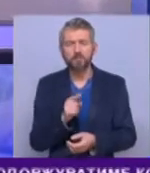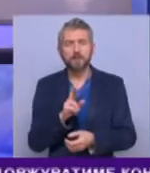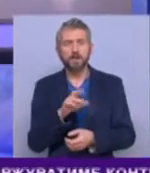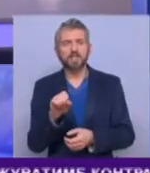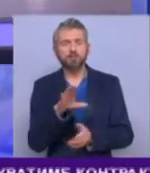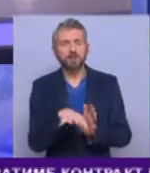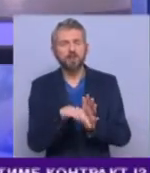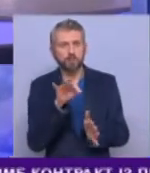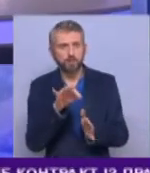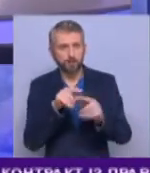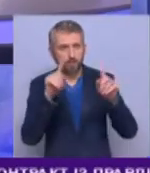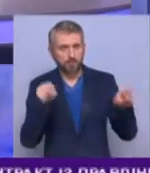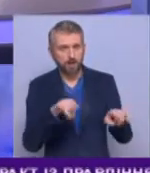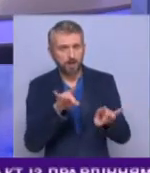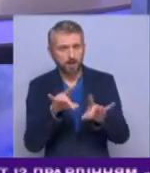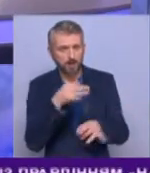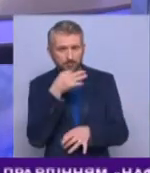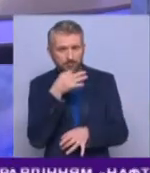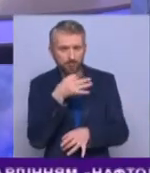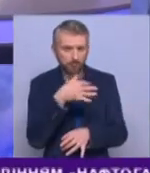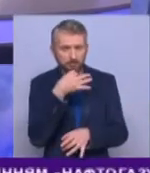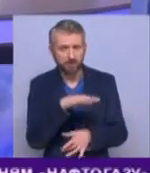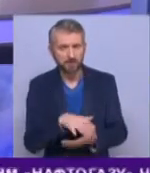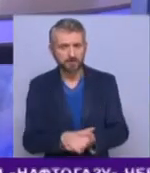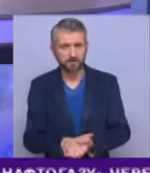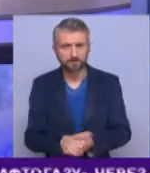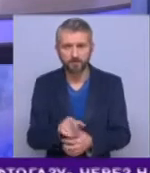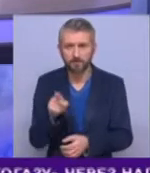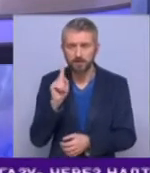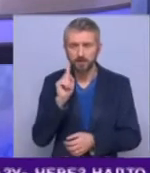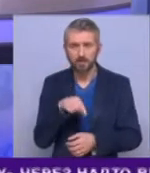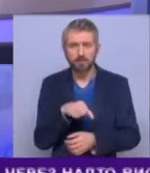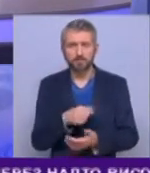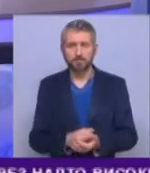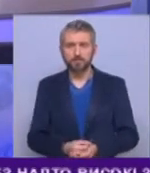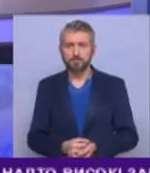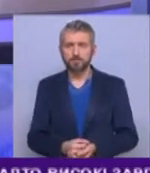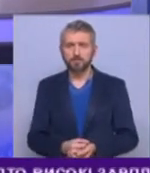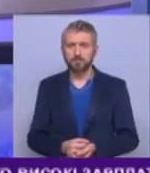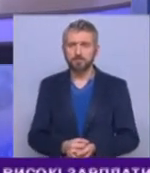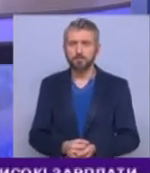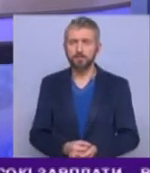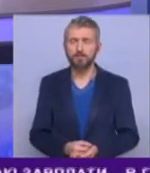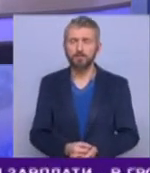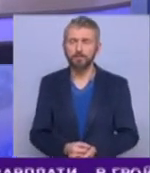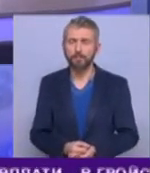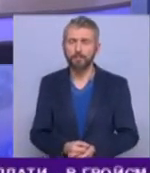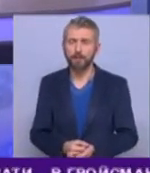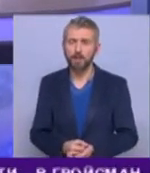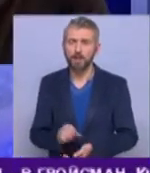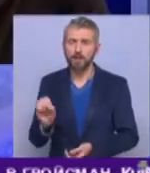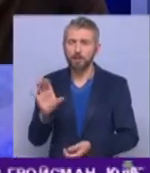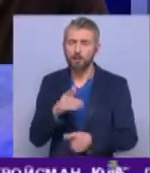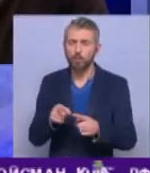вибір, оці утборди не смущають там ніяк вони? Ви знаєте... Ні, просто цікаво дізнати. Може, Європа, це я так щось там розказую. Європа –